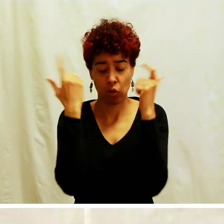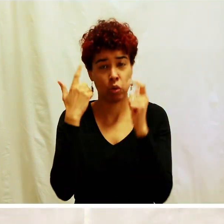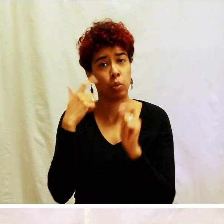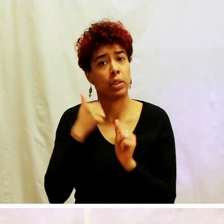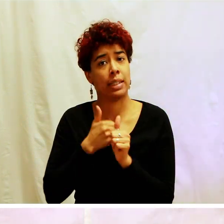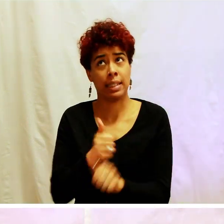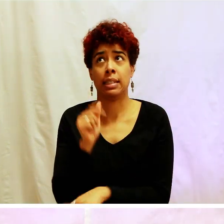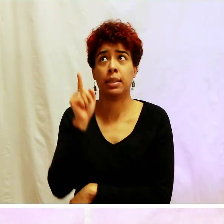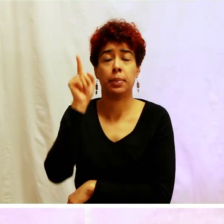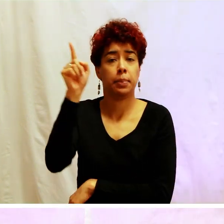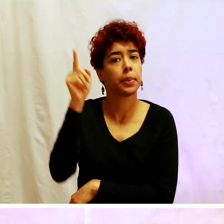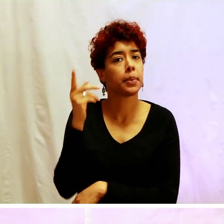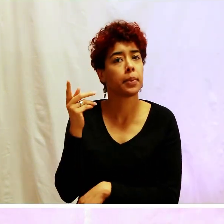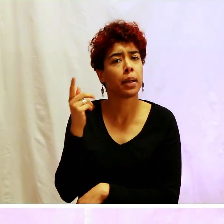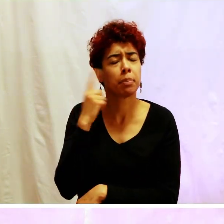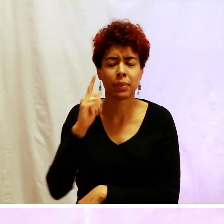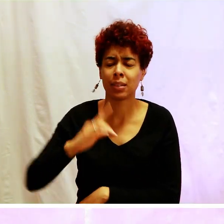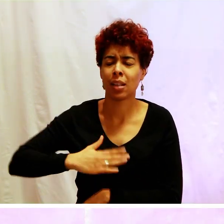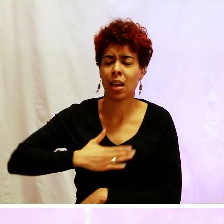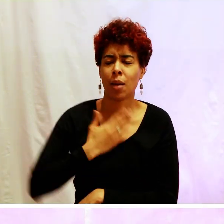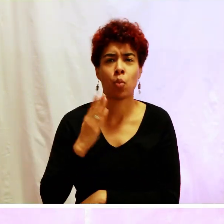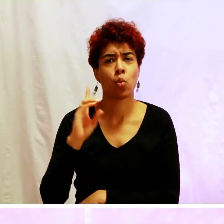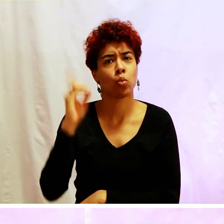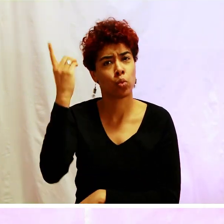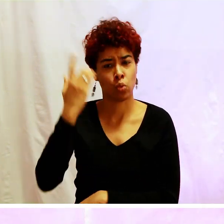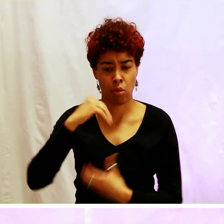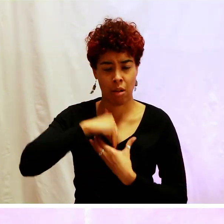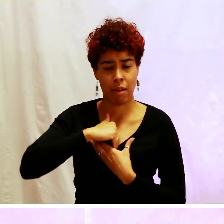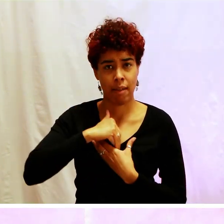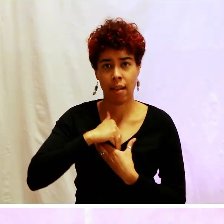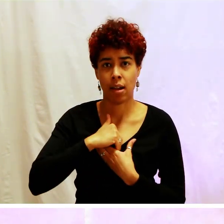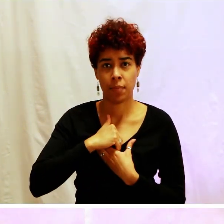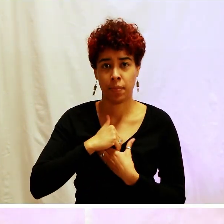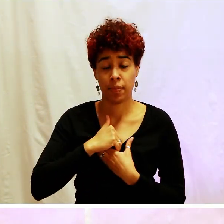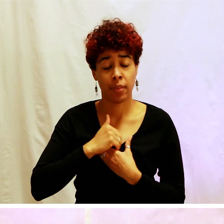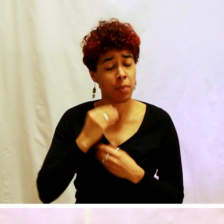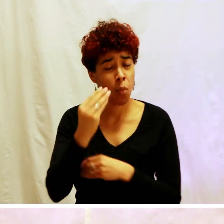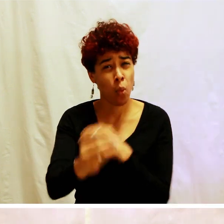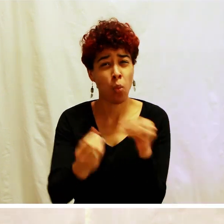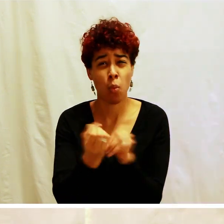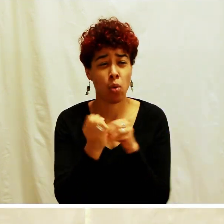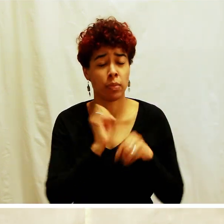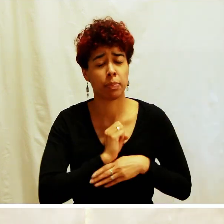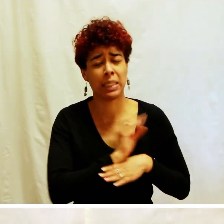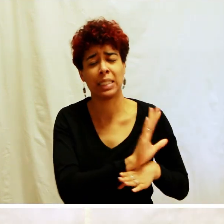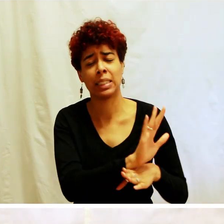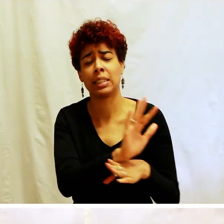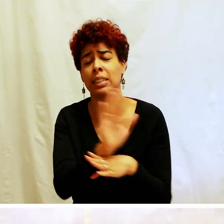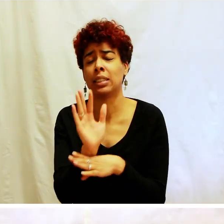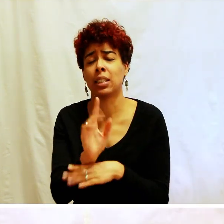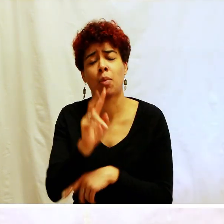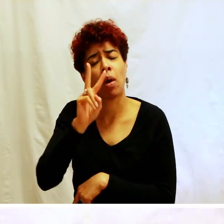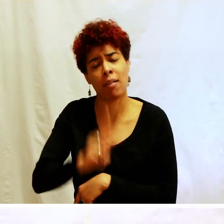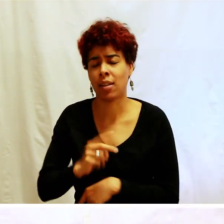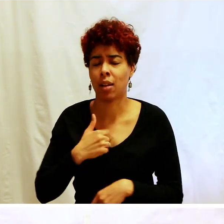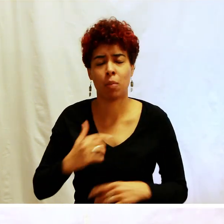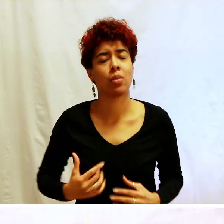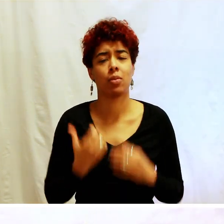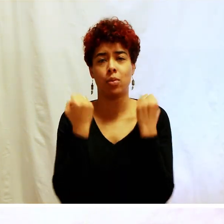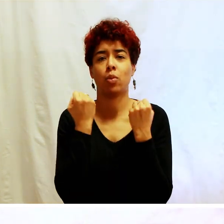Dieu, quand l'amour de Dieu est présent entre nous, c'est ce qui va montrer au monde que réellement nous sommes sauvés.